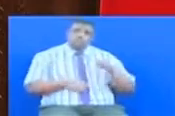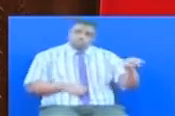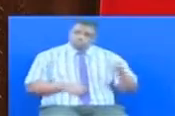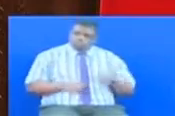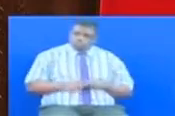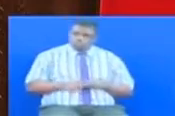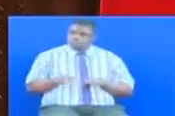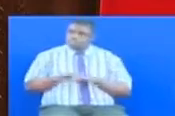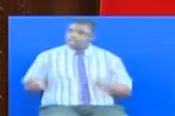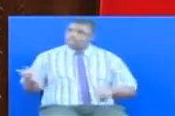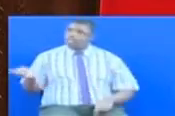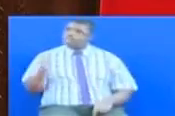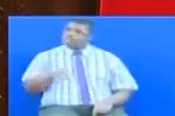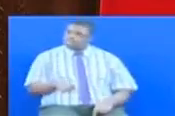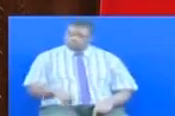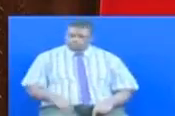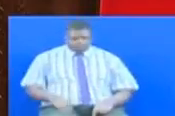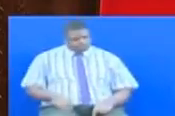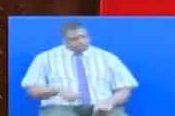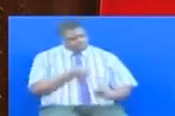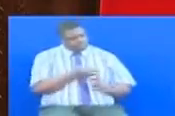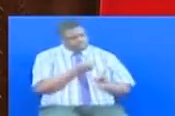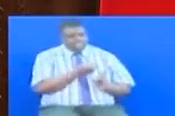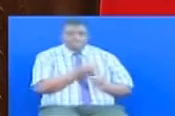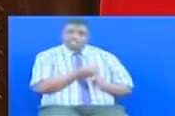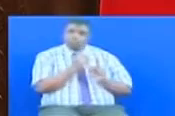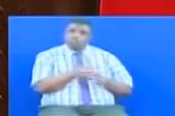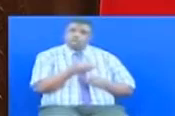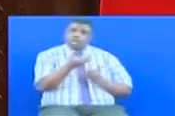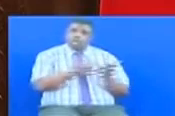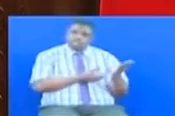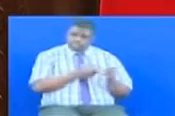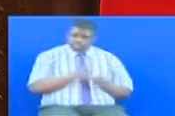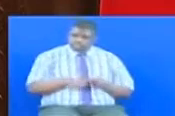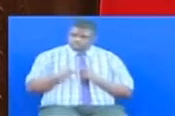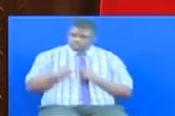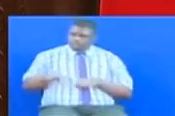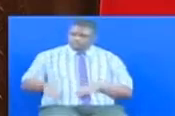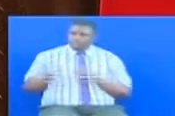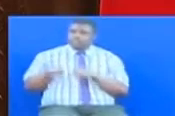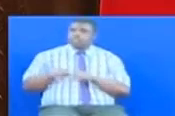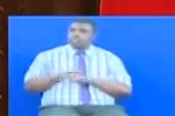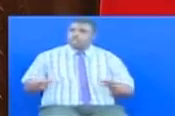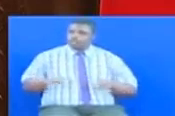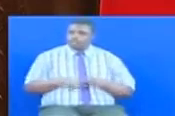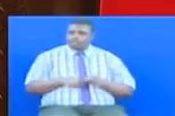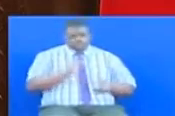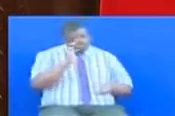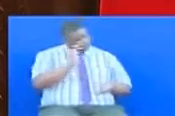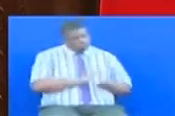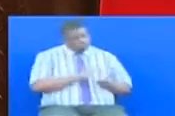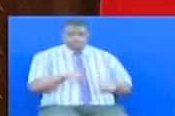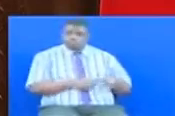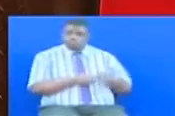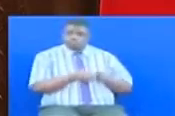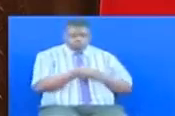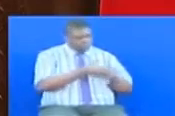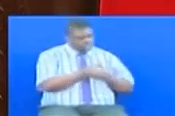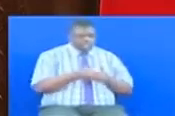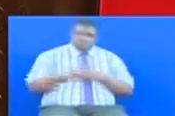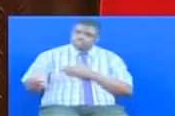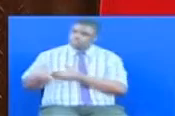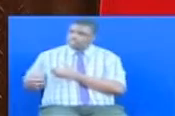pia usalama. Kwa mimi niseme, tunasisitiza kuwa na hati ili kuwa na miliki salama, ili kupunguza migogoro kati ya jirani na